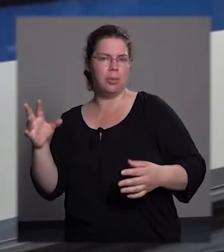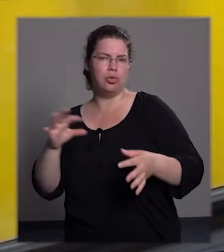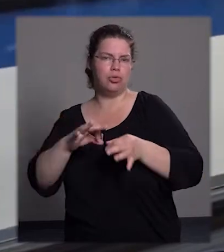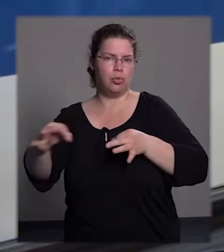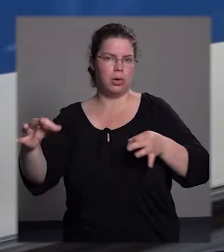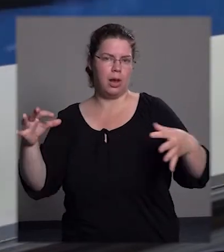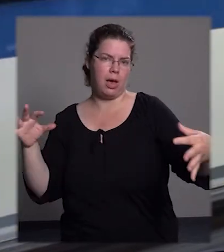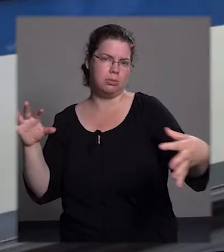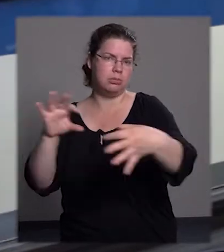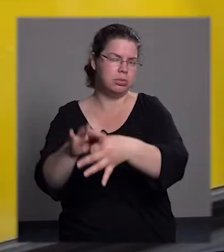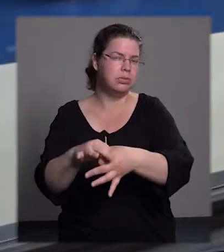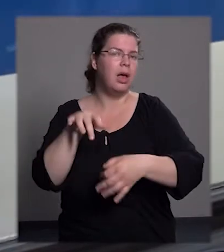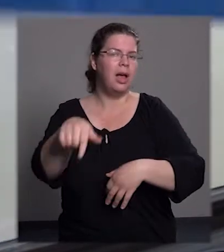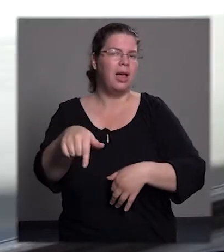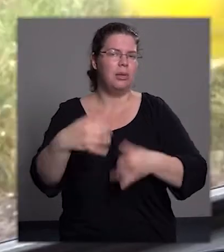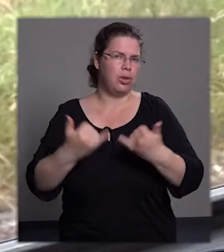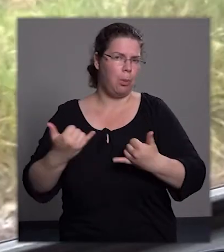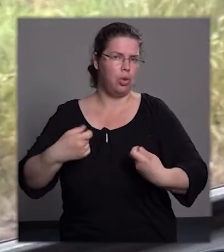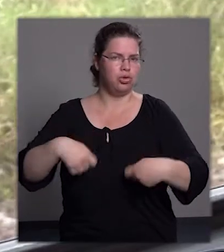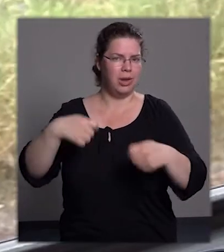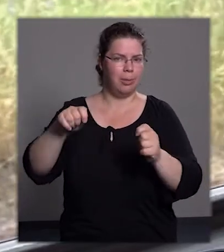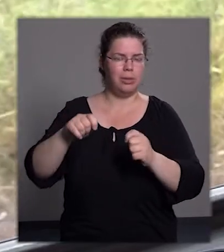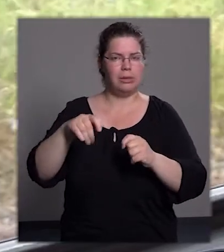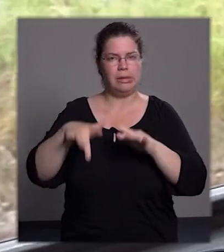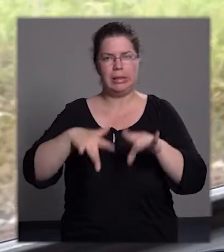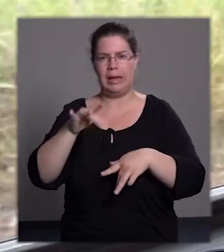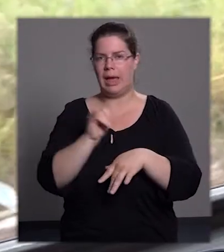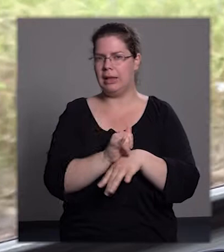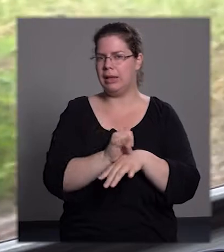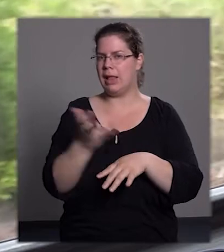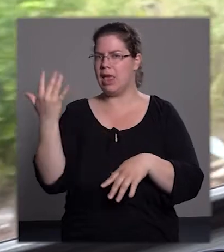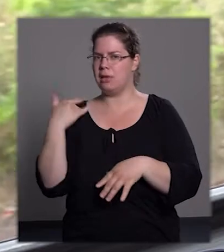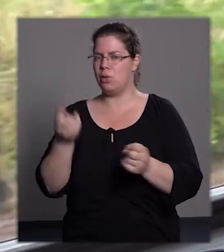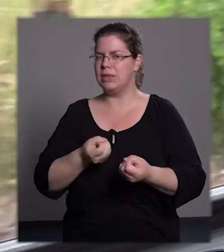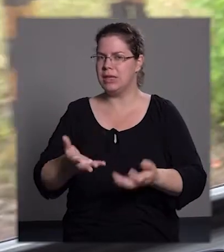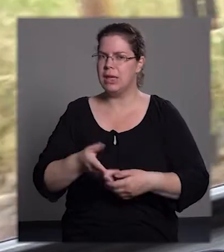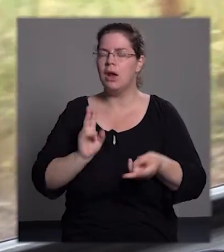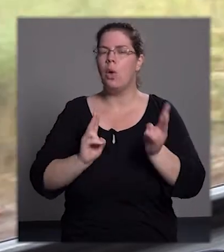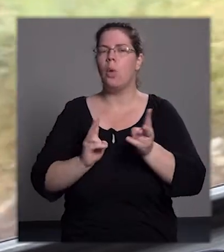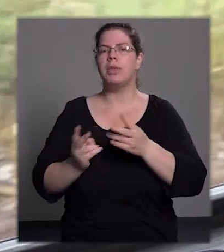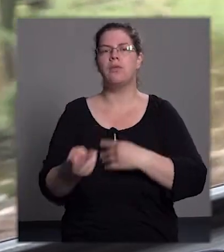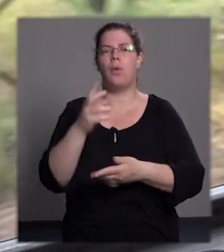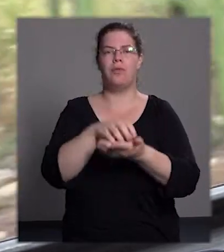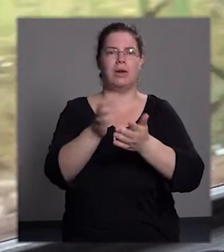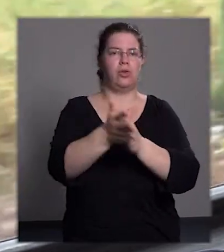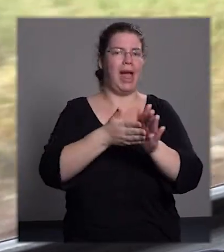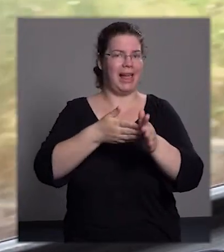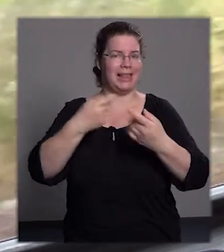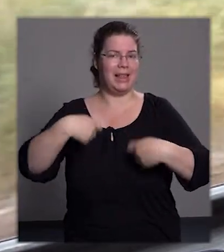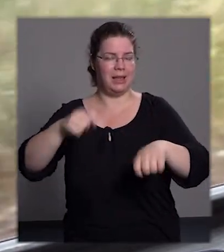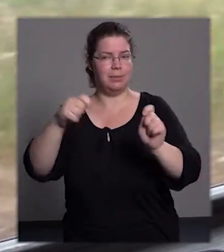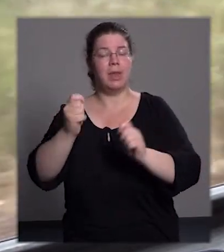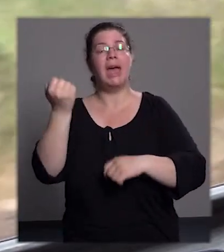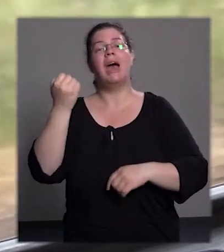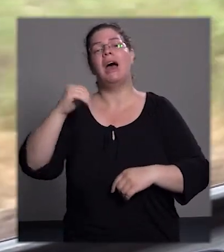hogy ugye most épül meg, ez egy pár hetes hír, hogy a főváros elkezdte építeni a délpesti fonódónak